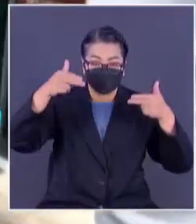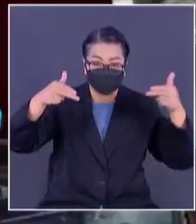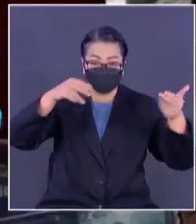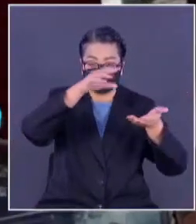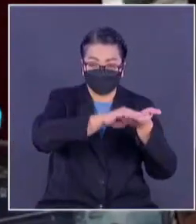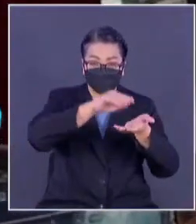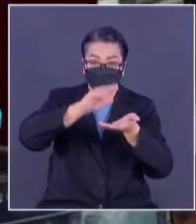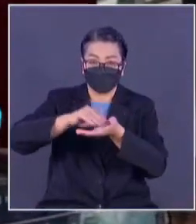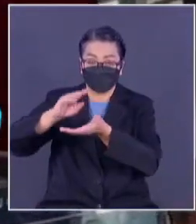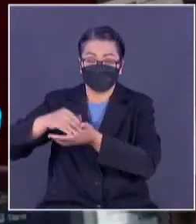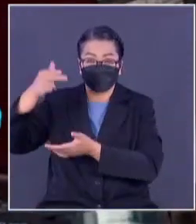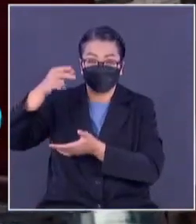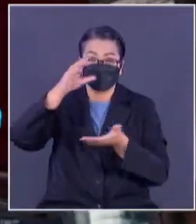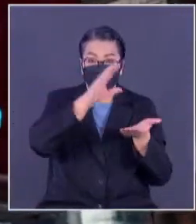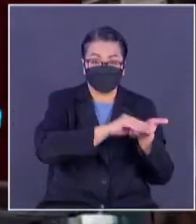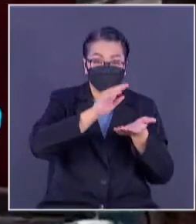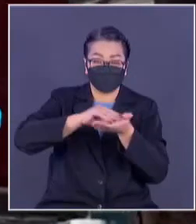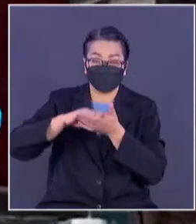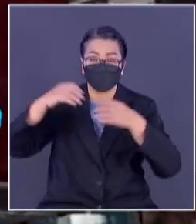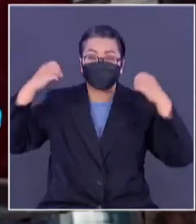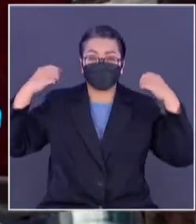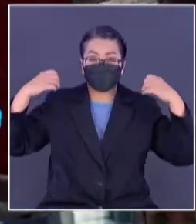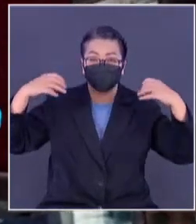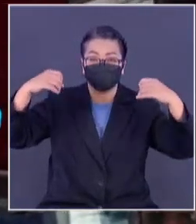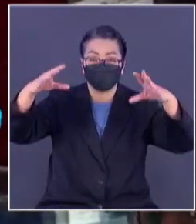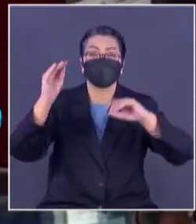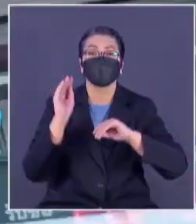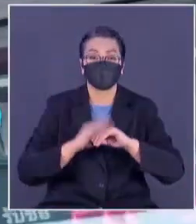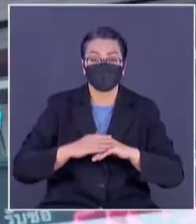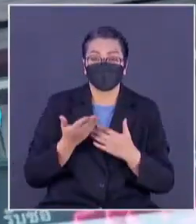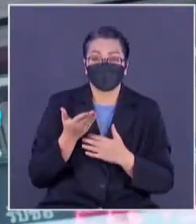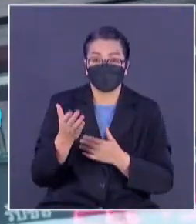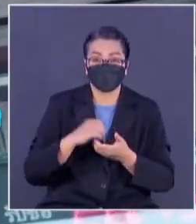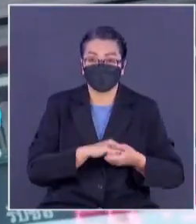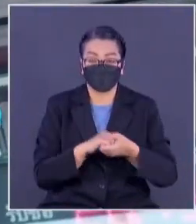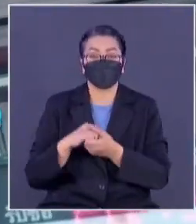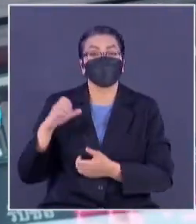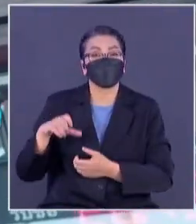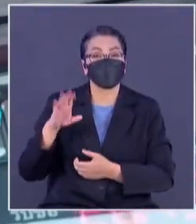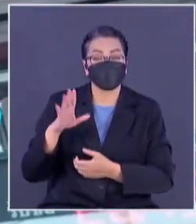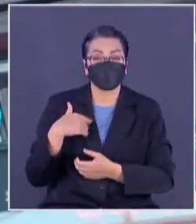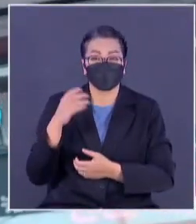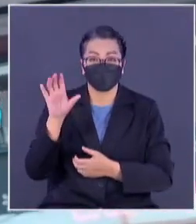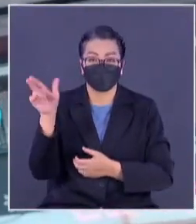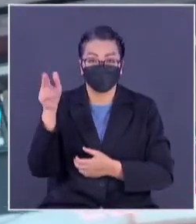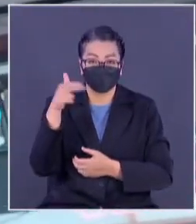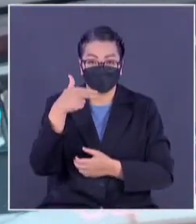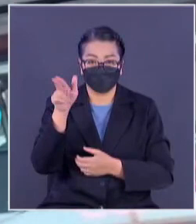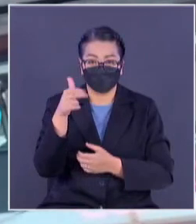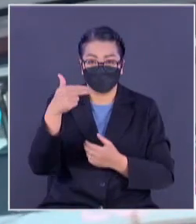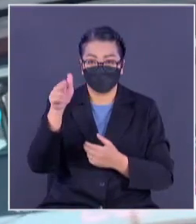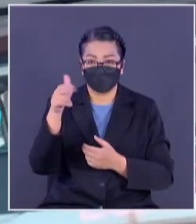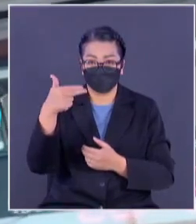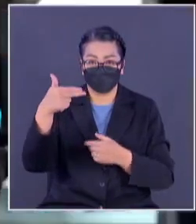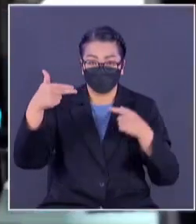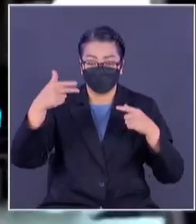ต่างๆพร้อมทั้งมีการเพิ่มไฟส่องสว่างแล้วก็ขอความร่วมมือสถานประกอบการหันกล้องวงจรปิดออกหน้าร้าน